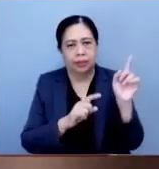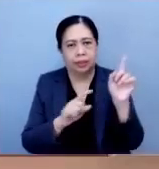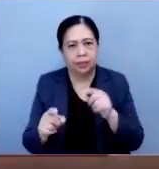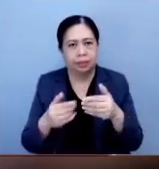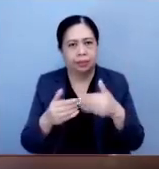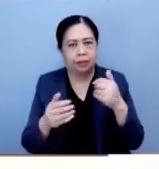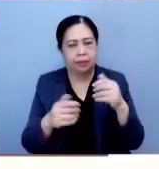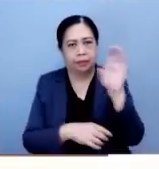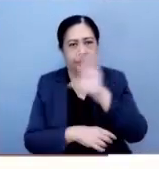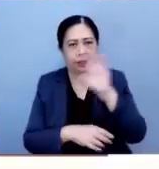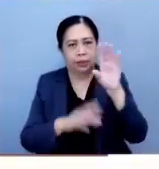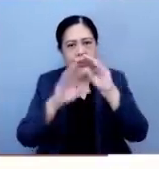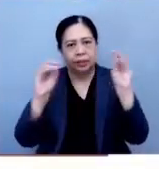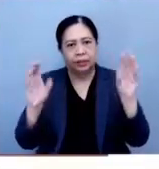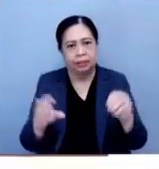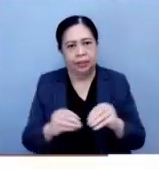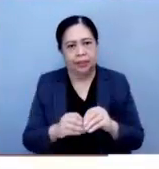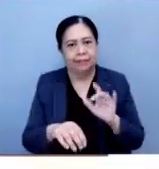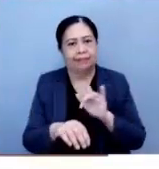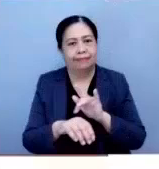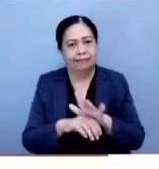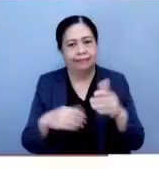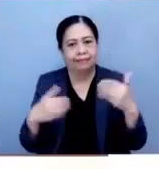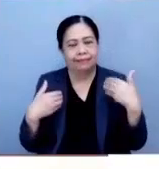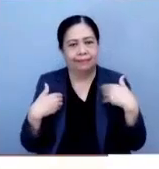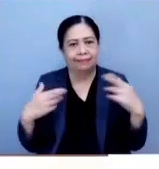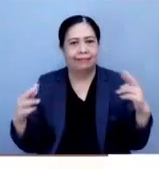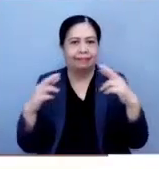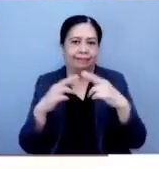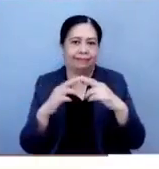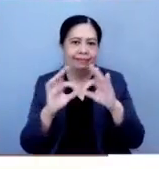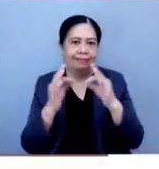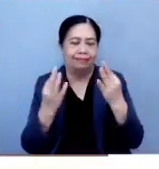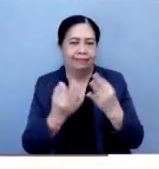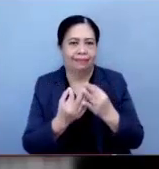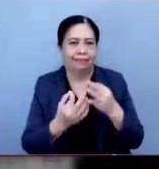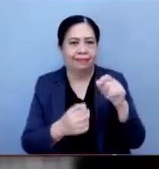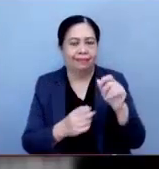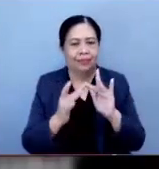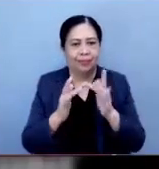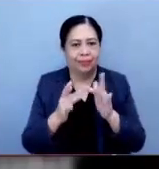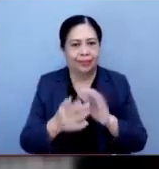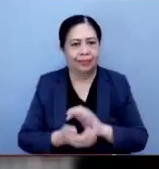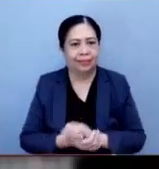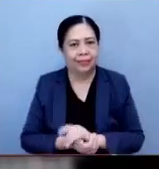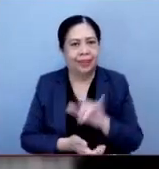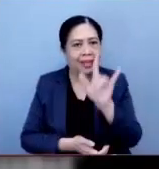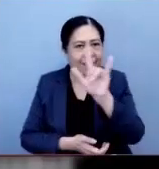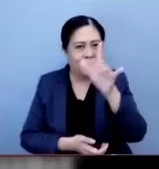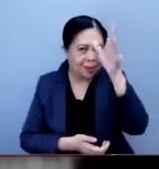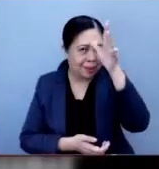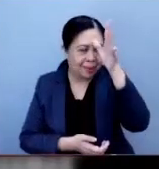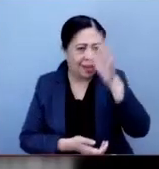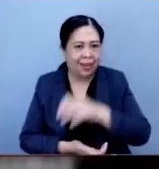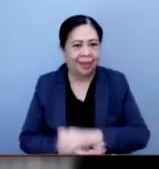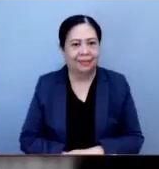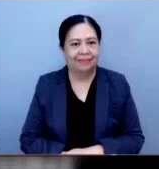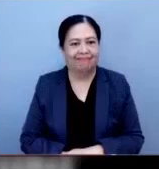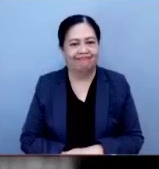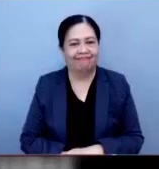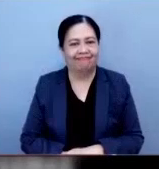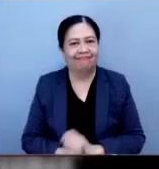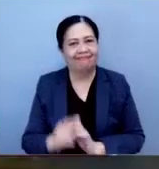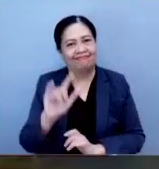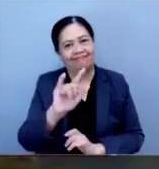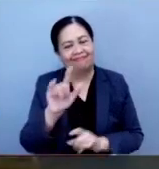bago magpasko. Maaga namang nagkaroon ng reunion ng pamilya Pacheco online. I love you, Papa. I